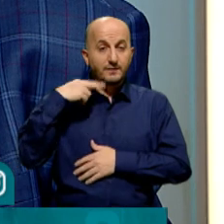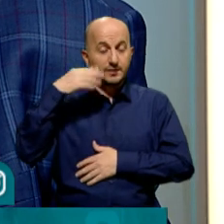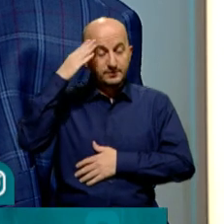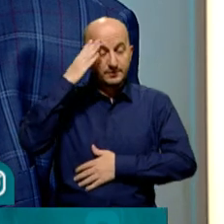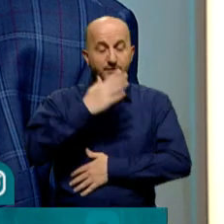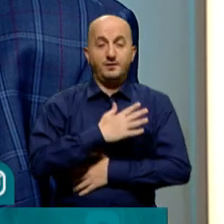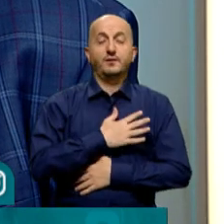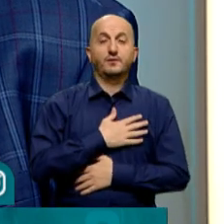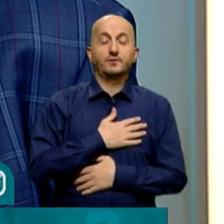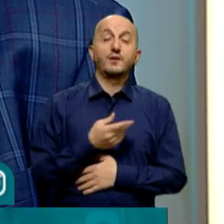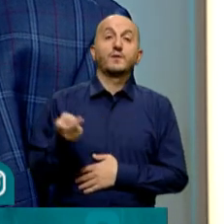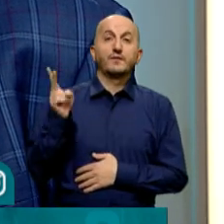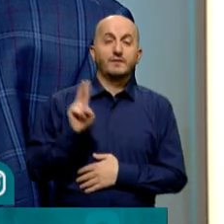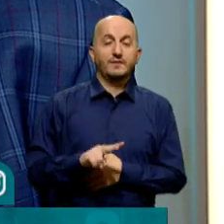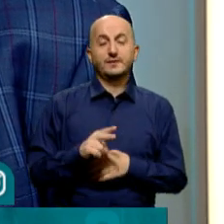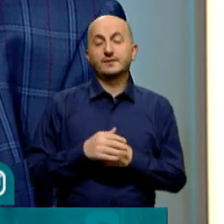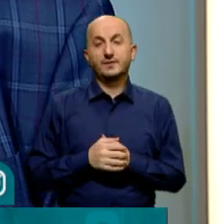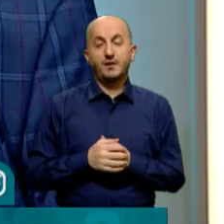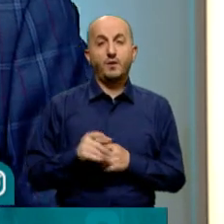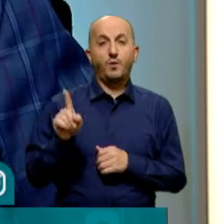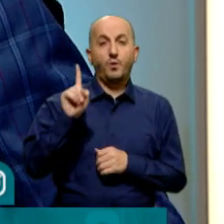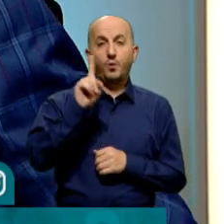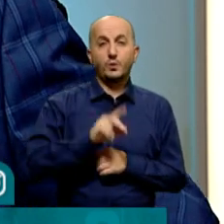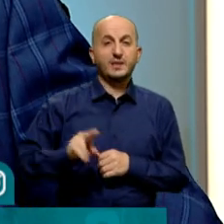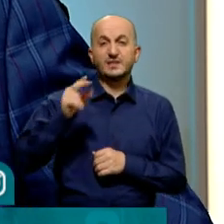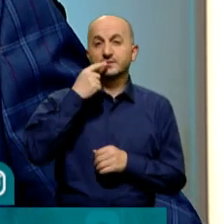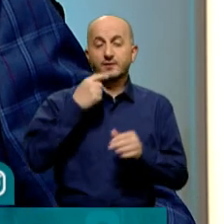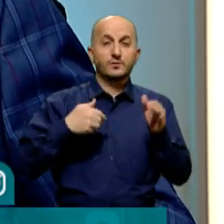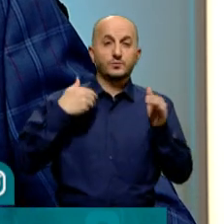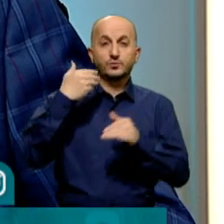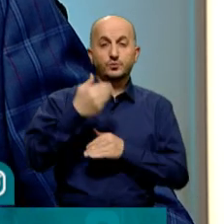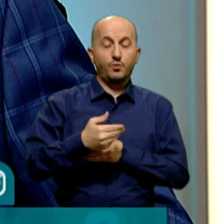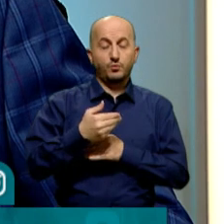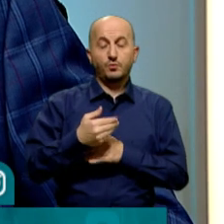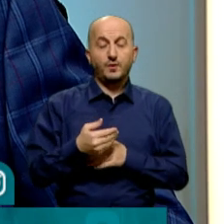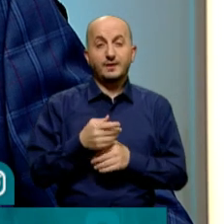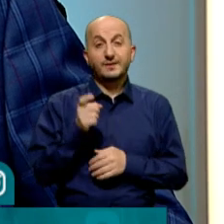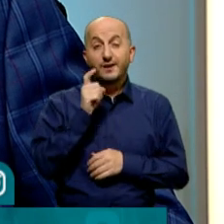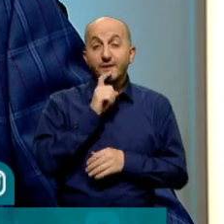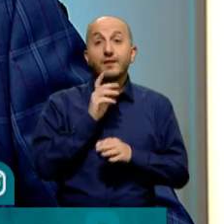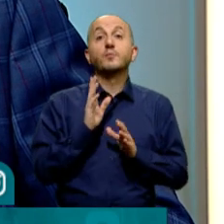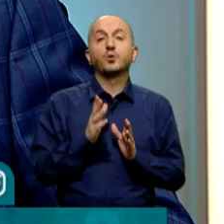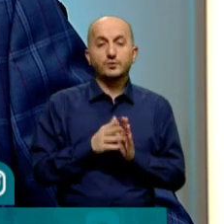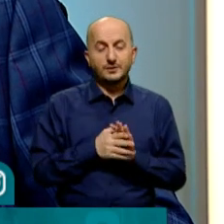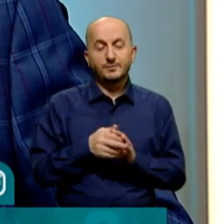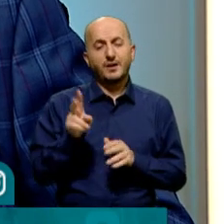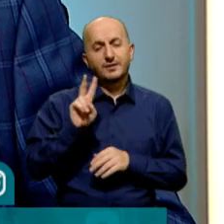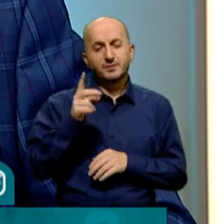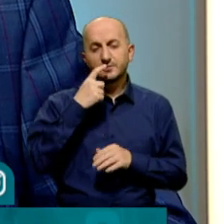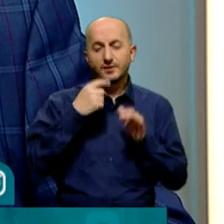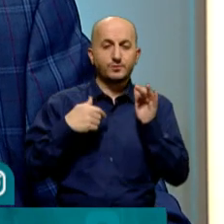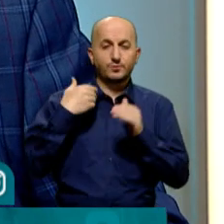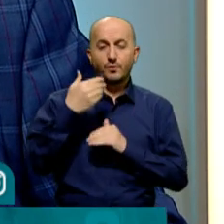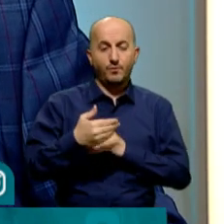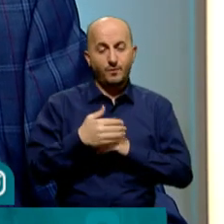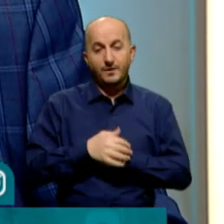vesselam Efendimizin vefatından 17 sene sonra, yanılmıyorsam veya 20 diyelim en fazla, 20